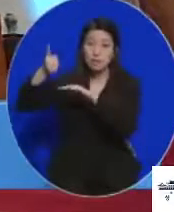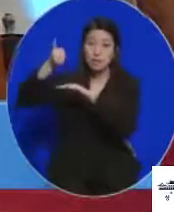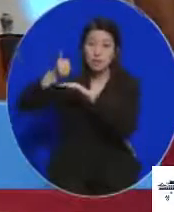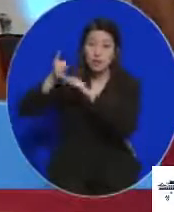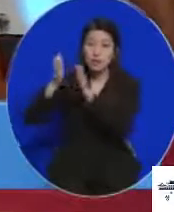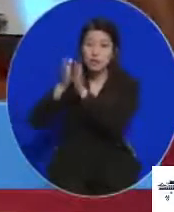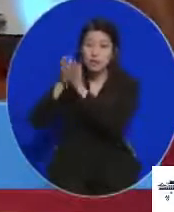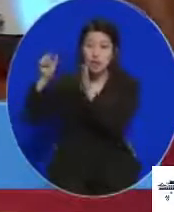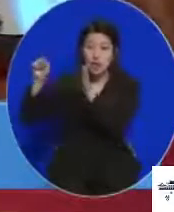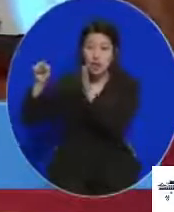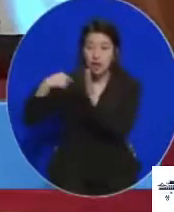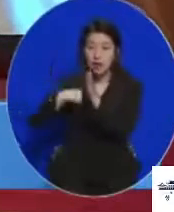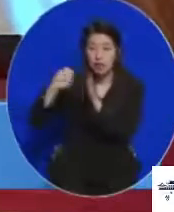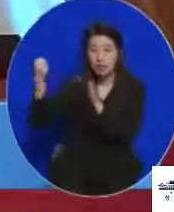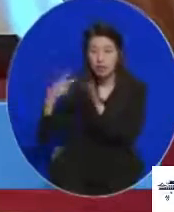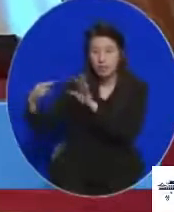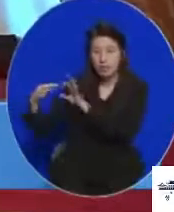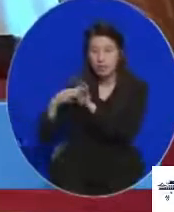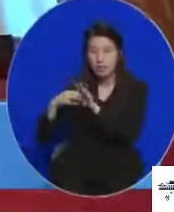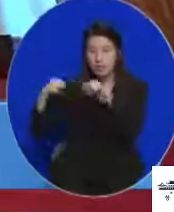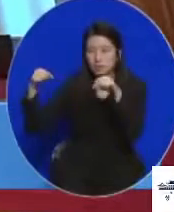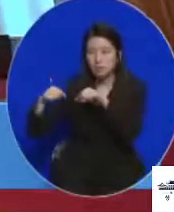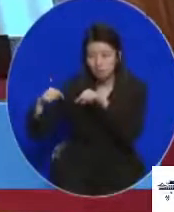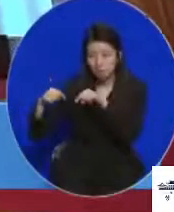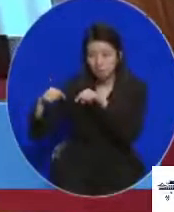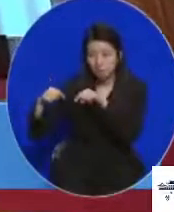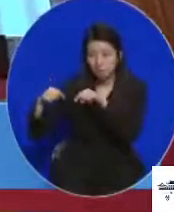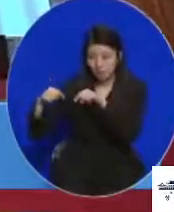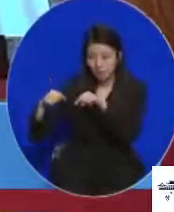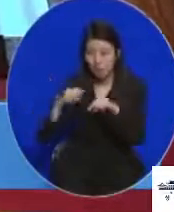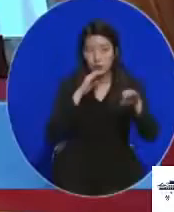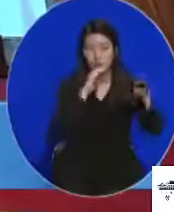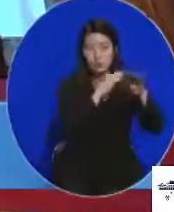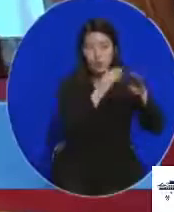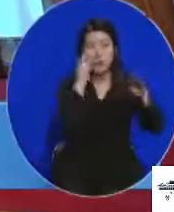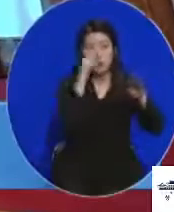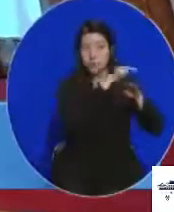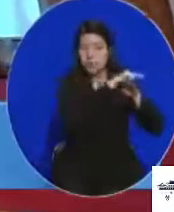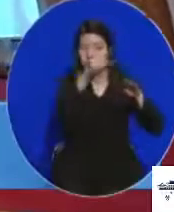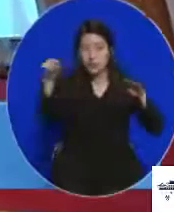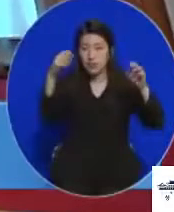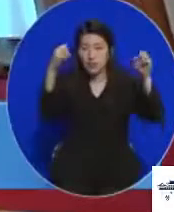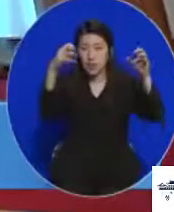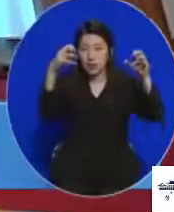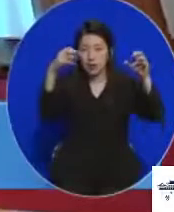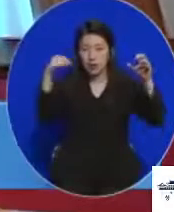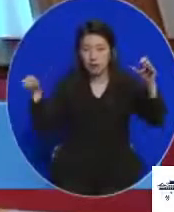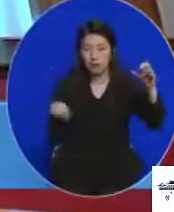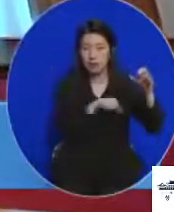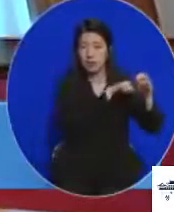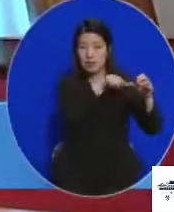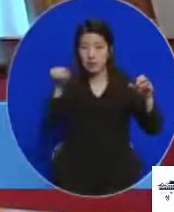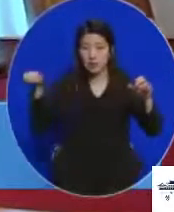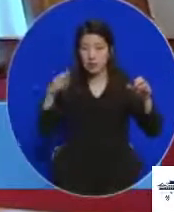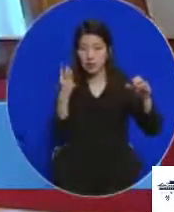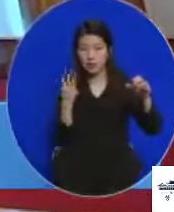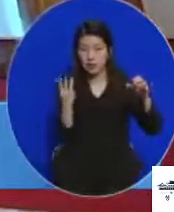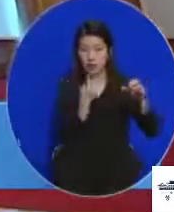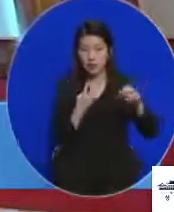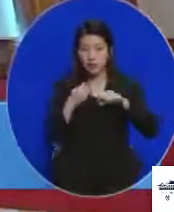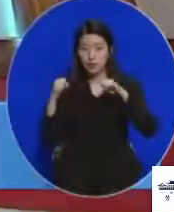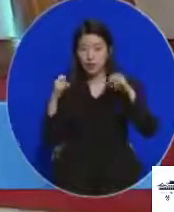멈춰있는 북미 대화와 남북 대화 에서 대 전환을 이룰 수 있도록 마지막 노력을